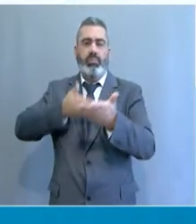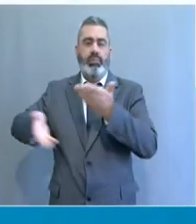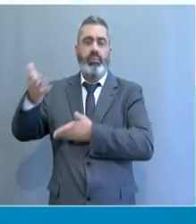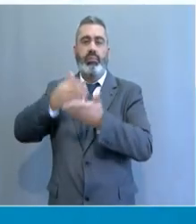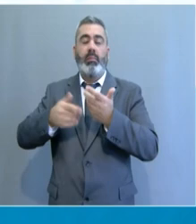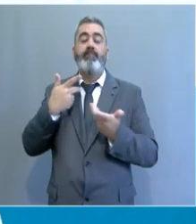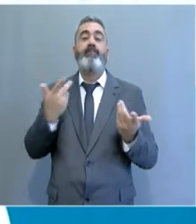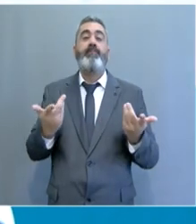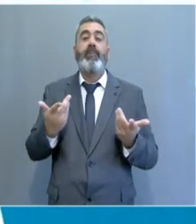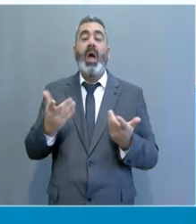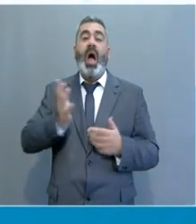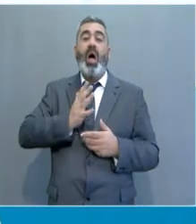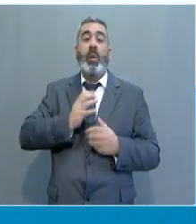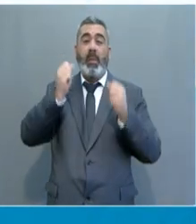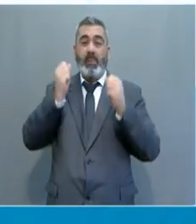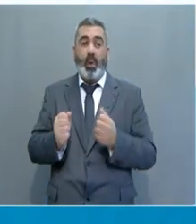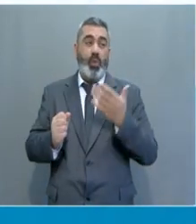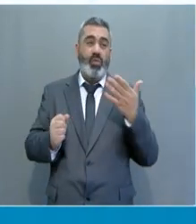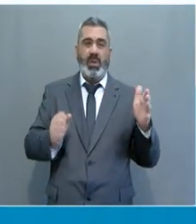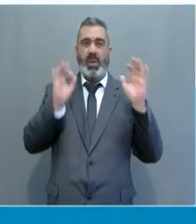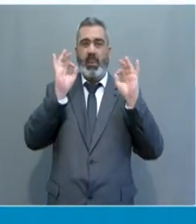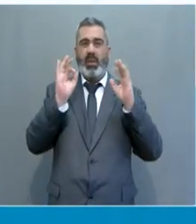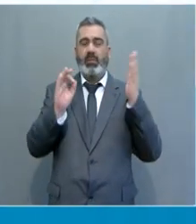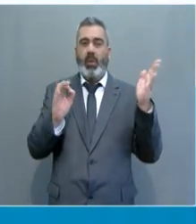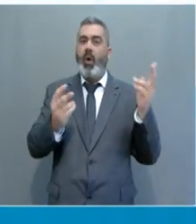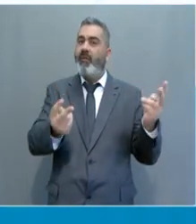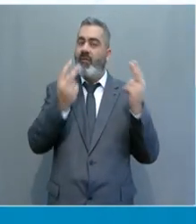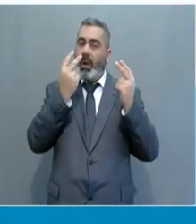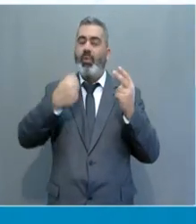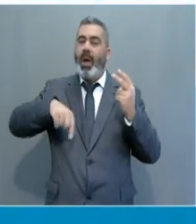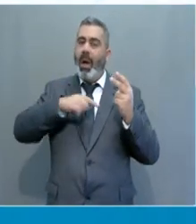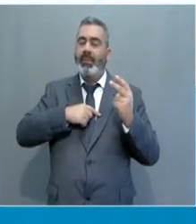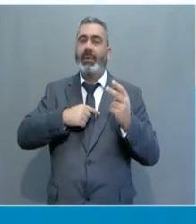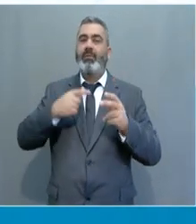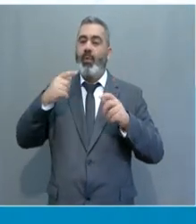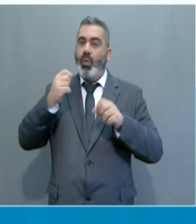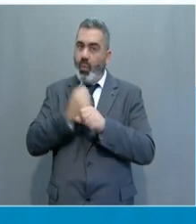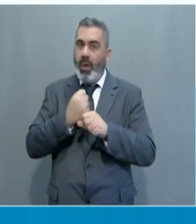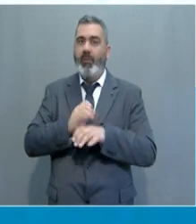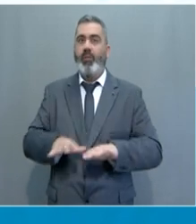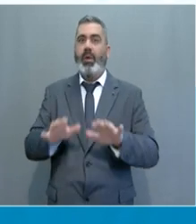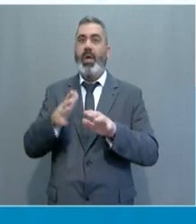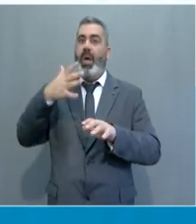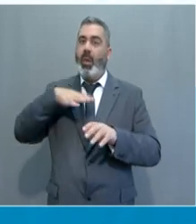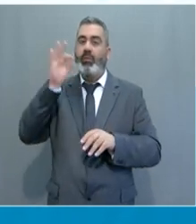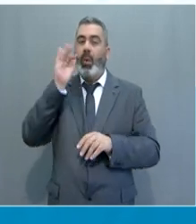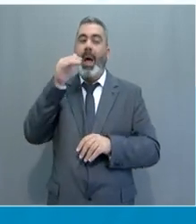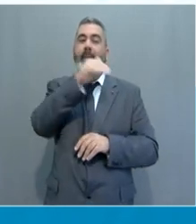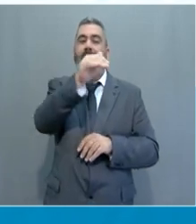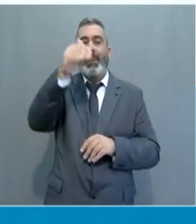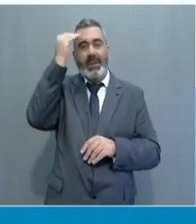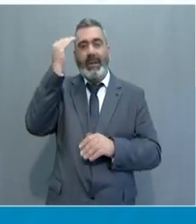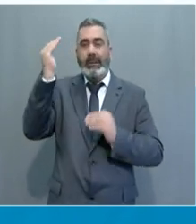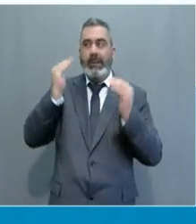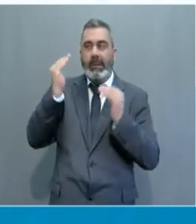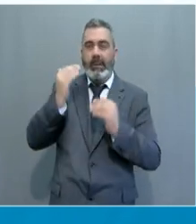Δυτικής Μακεδονίας αντιμετωπίζουν, πιστεύω, καλόπιστα το σχέδιό μας για τη δίκαιη μετάβαση. Έχουν όμως ακόμα δισταγμούς και